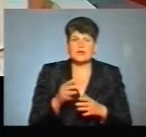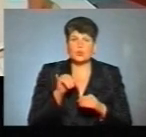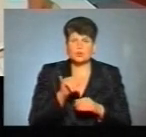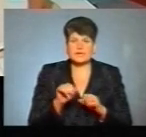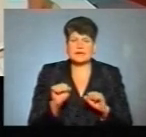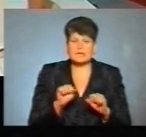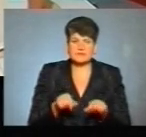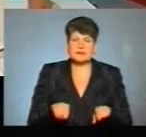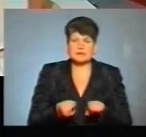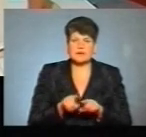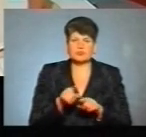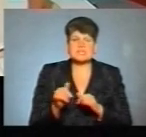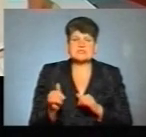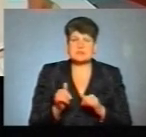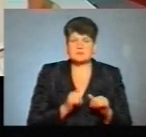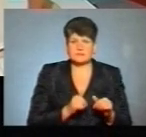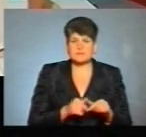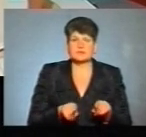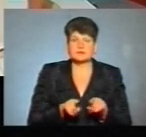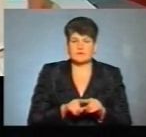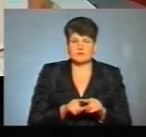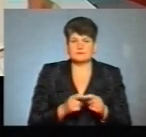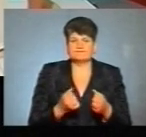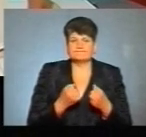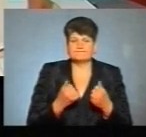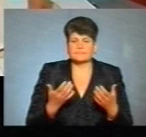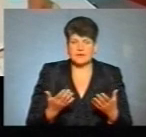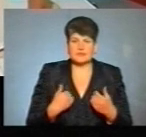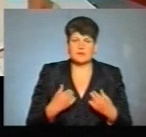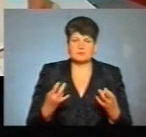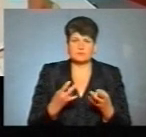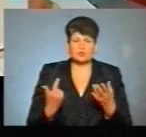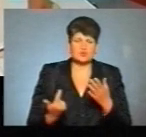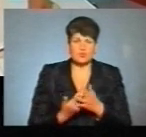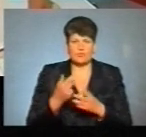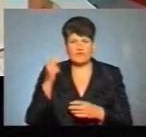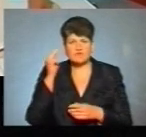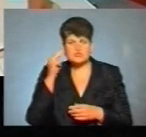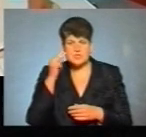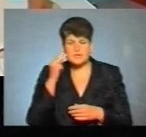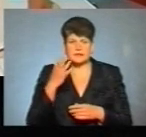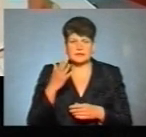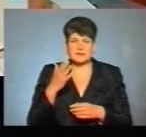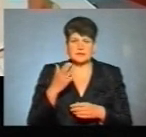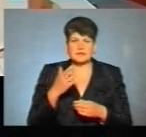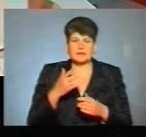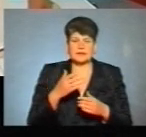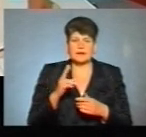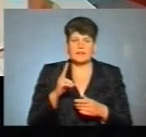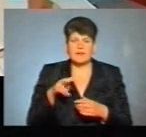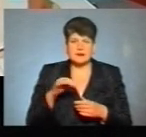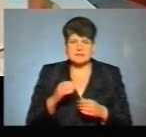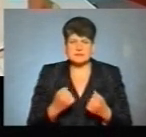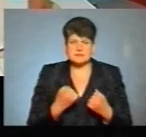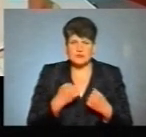керівник, так вони забезпечені, так вони екіпіровані. Так, нам зараз приходиться наново вивчати класи захисту тканин,